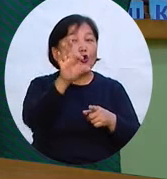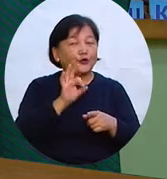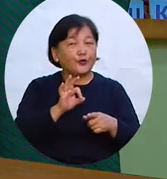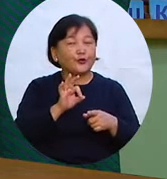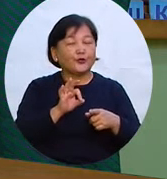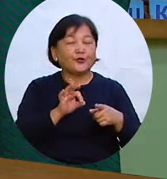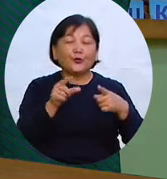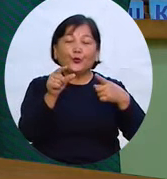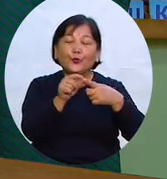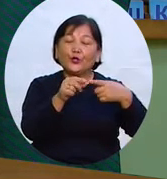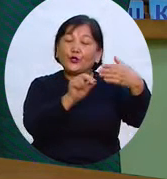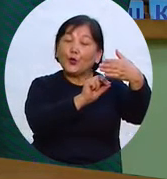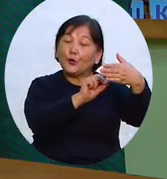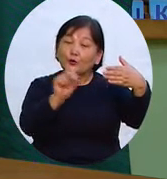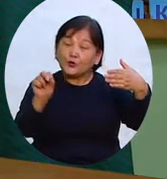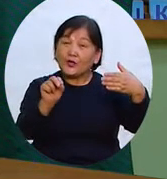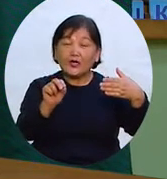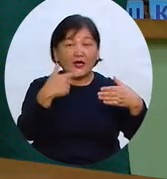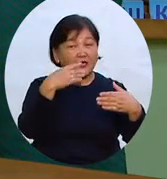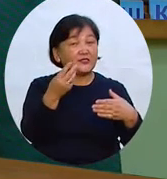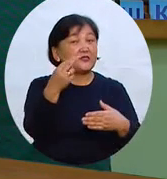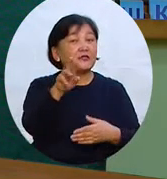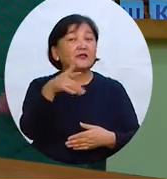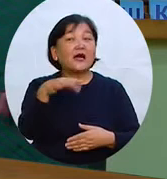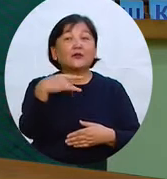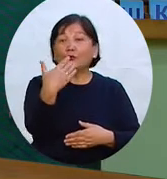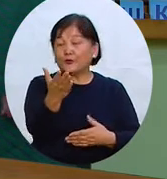Багш даалгавар өгсөн байгаа. За энэ